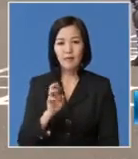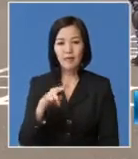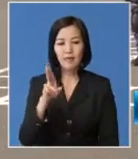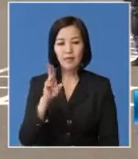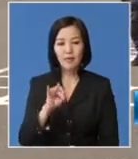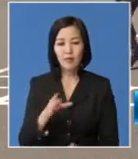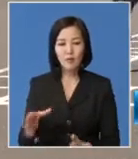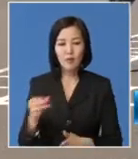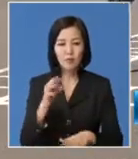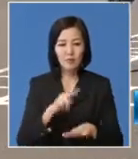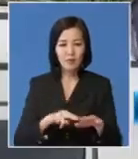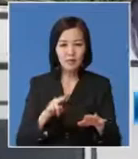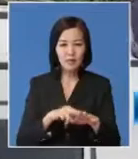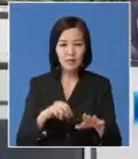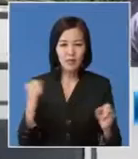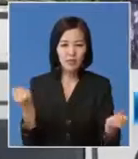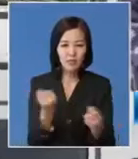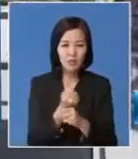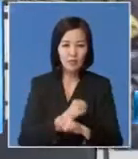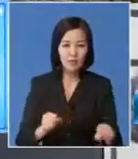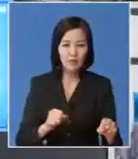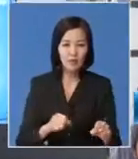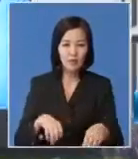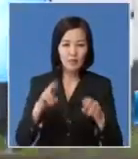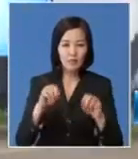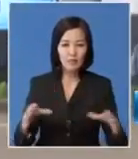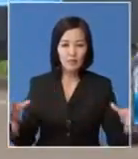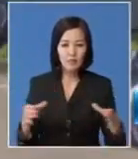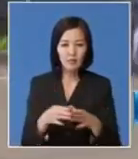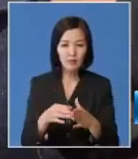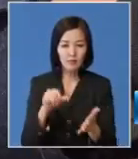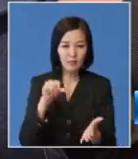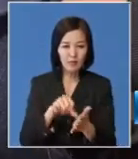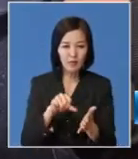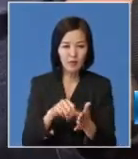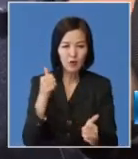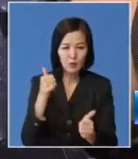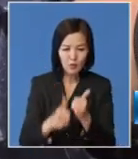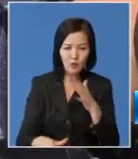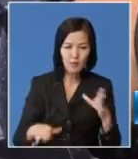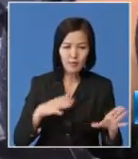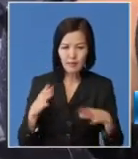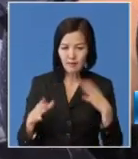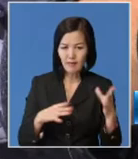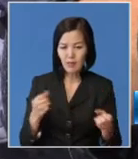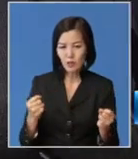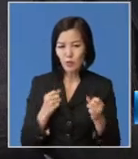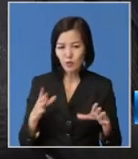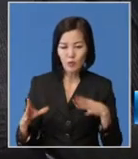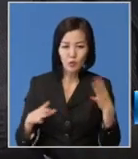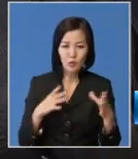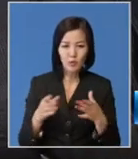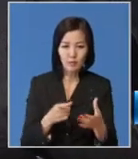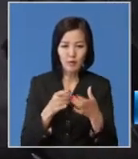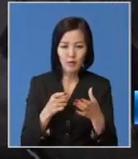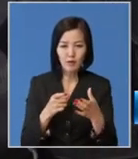облыстық ішкі істер департаментінің жылдам қимылдайтын арнайы жасағында қызмет етеді. Сондықтан ол үнемі дайындық үстінде. Спортпен шұғылданып, қару